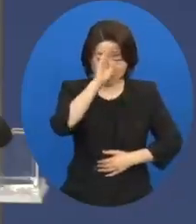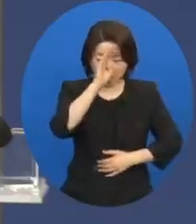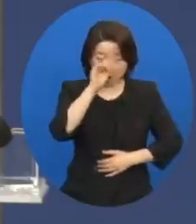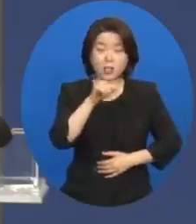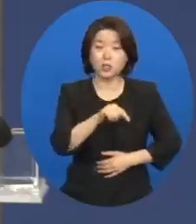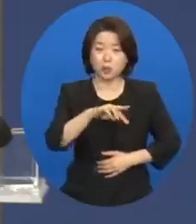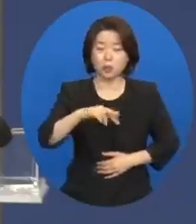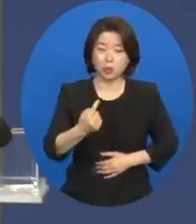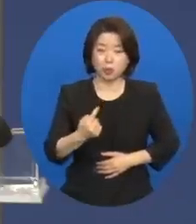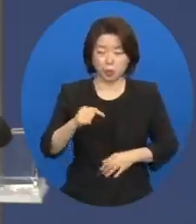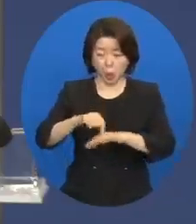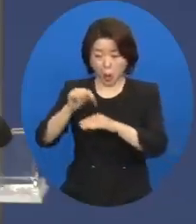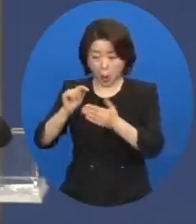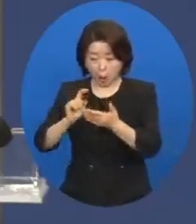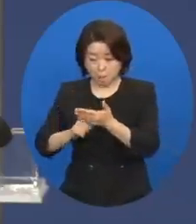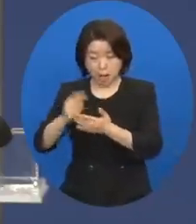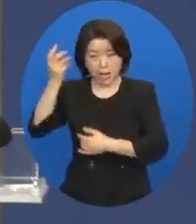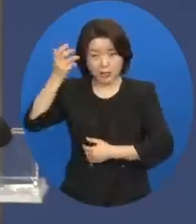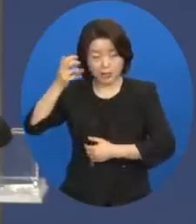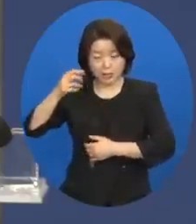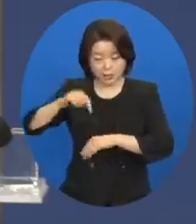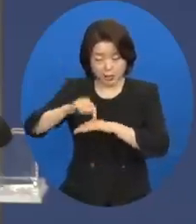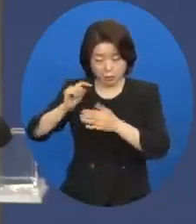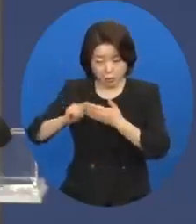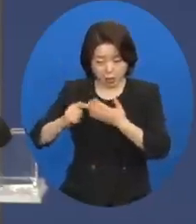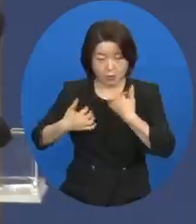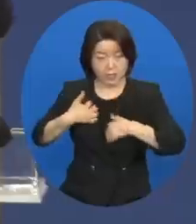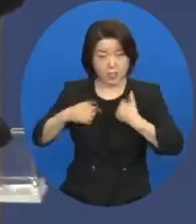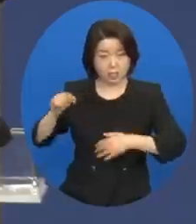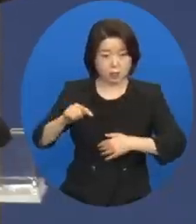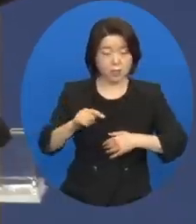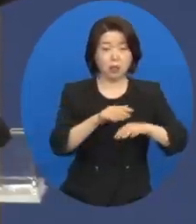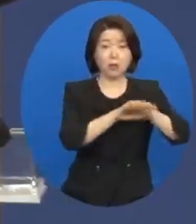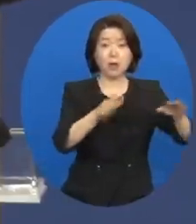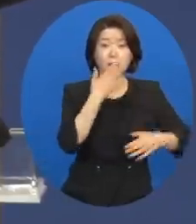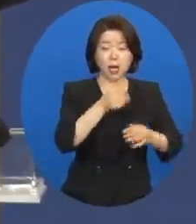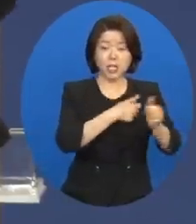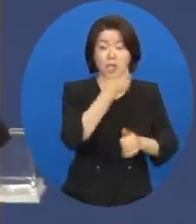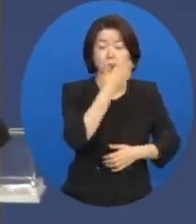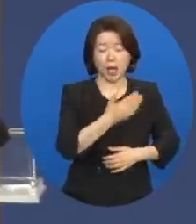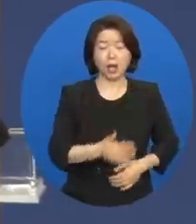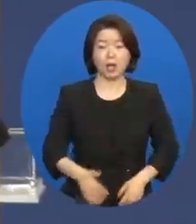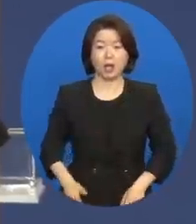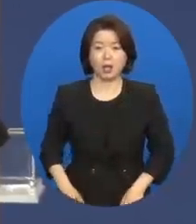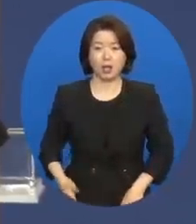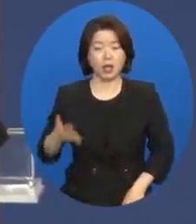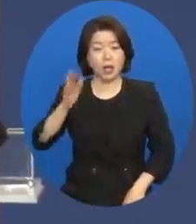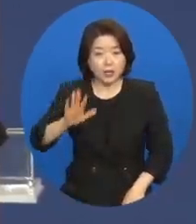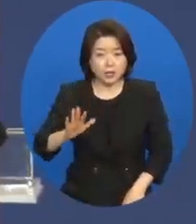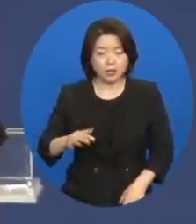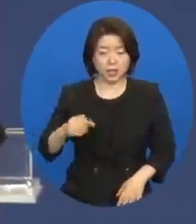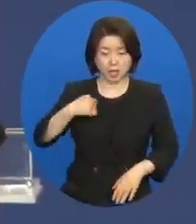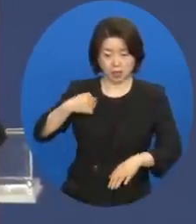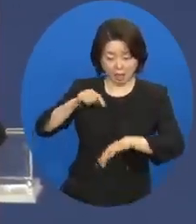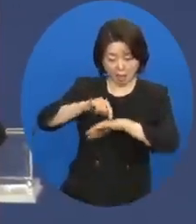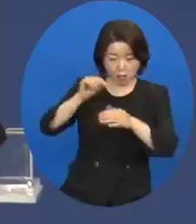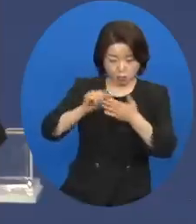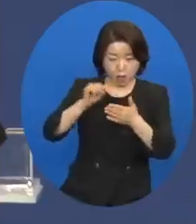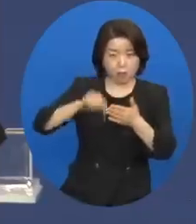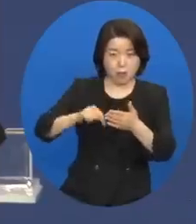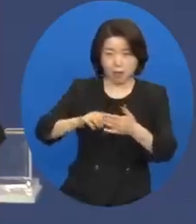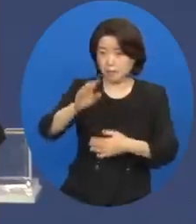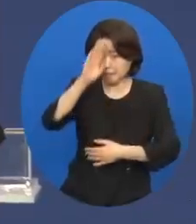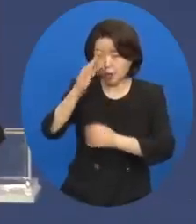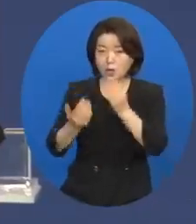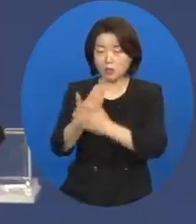병도요 마음의 심령이 즐거움이 능히 이걸 고치기도 하고 이길 수 있지만 그러나 심령이 병이 들면